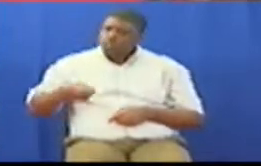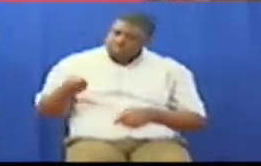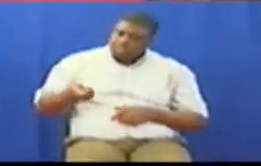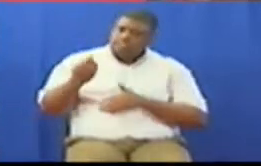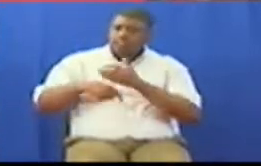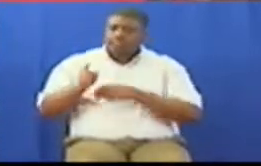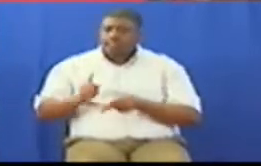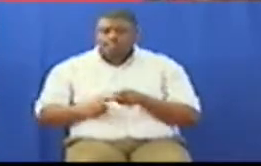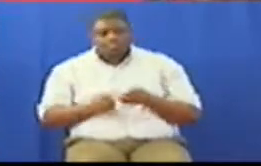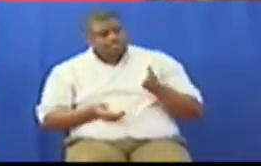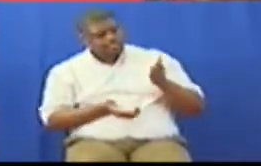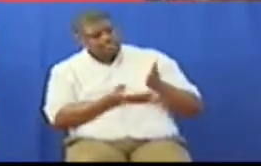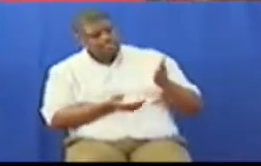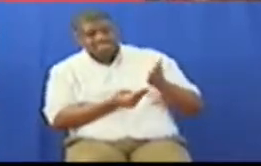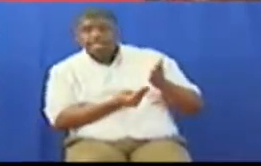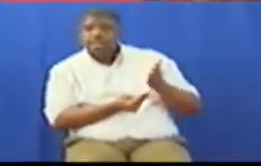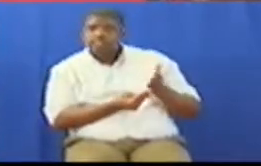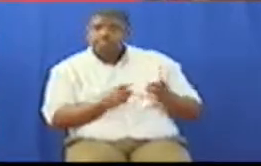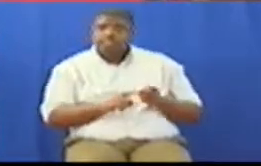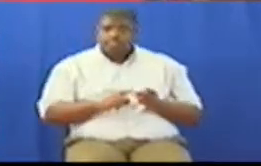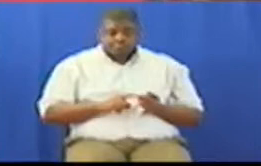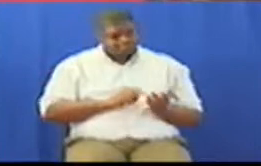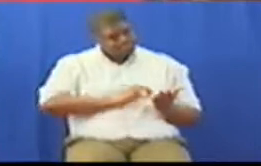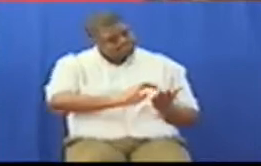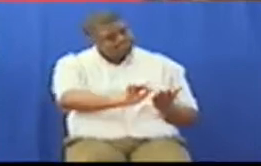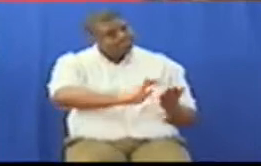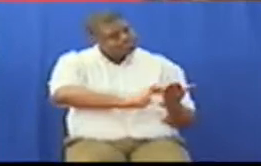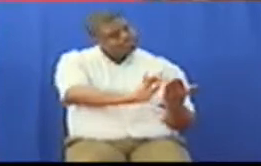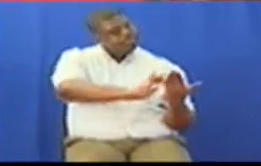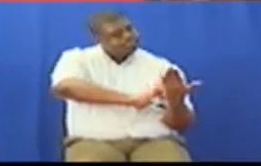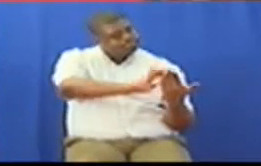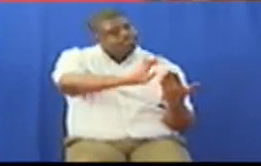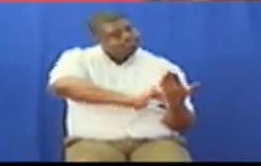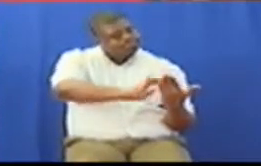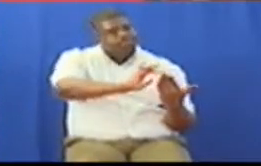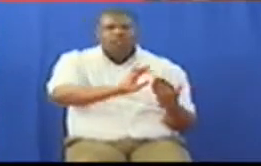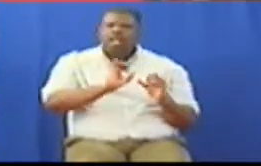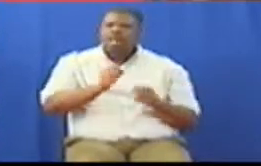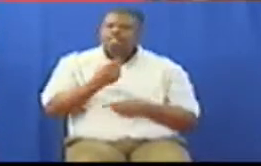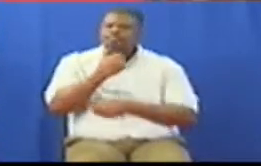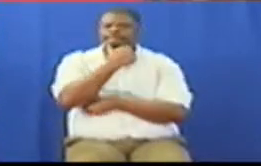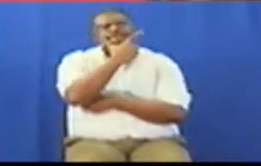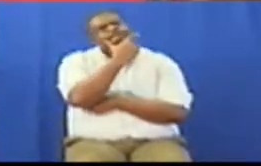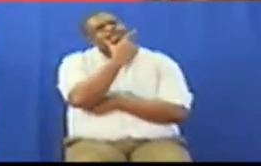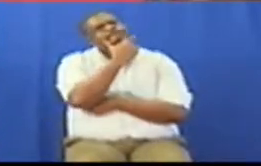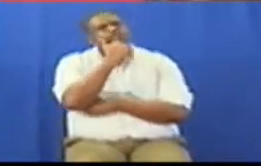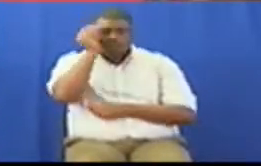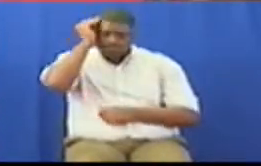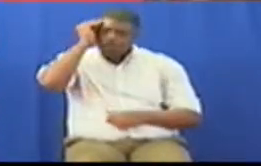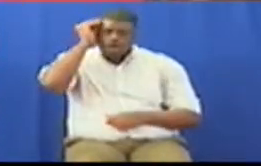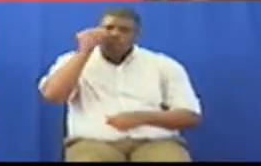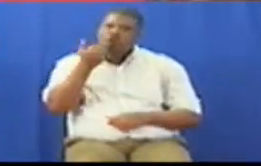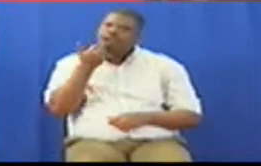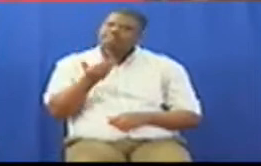kwenye dijitali. Tunatembea na tablet sasa hivi, lakini tulikuwa na mawazo kwamba basi bunge